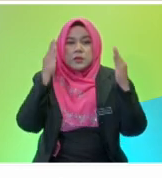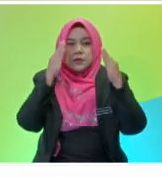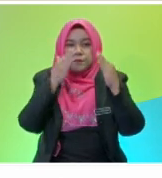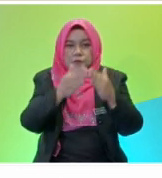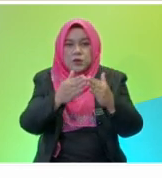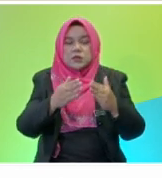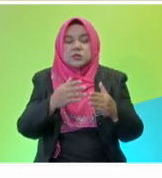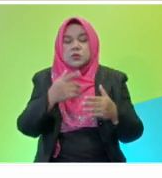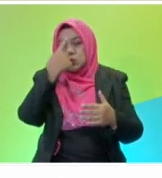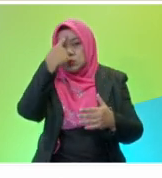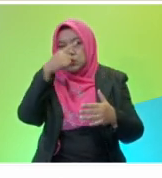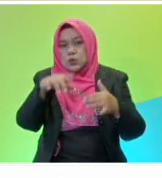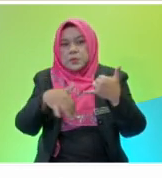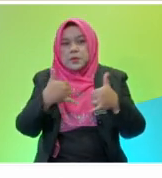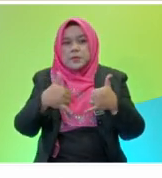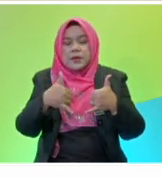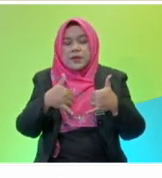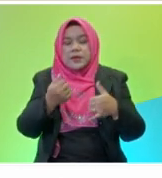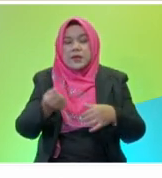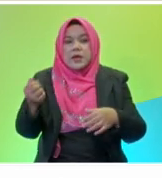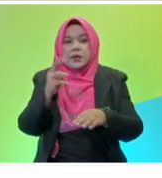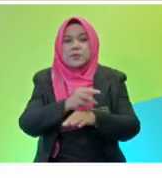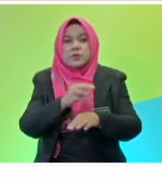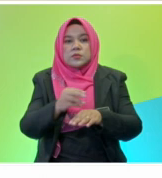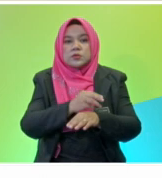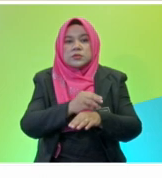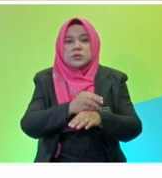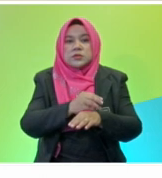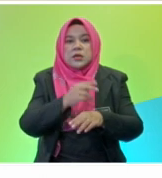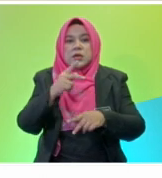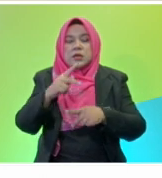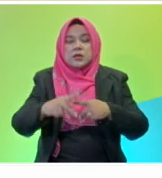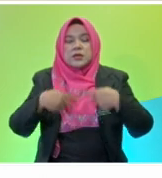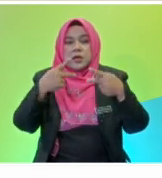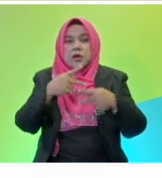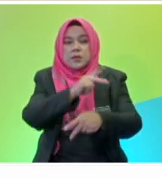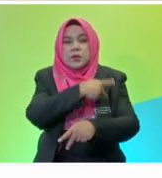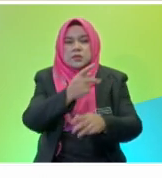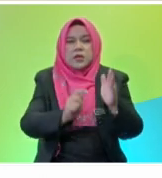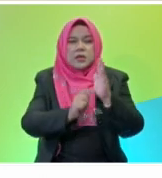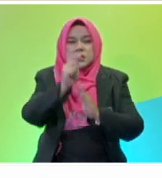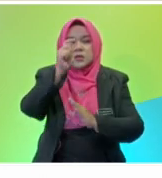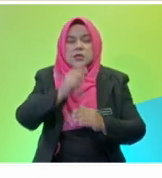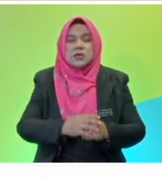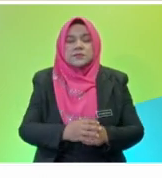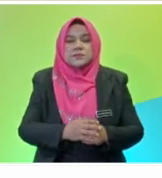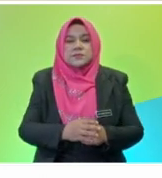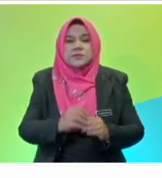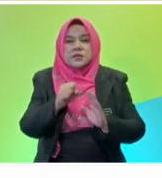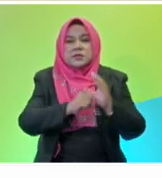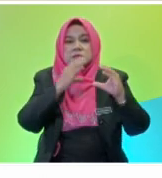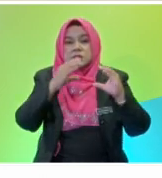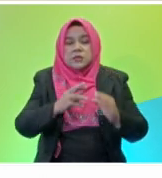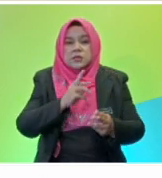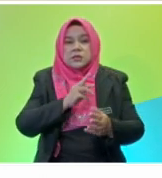maksudnya itu satu pencapaian Tinggi lah untuk tahap penguasaan Anda kemudian kalian kalau kita tengok secara nilai murni